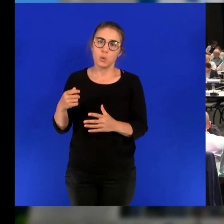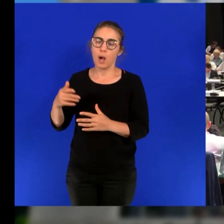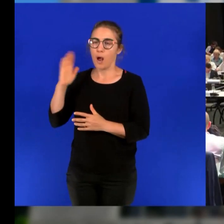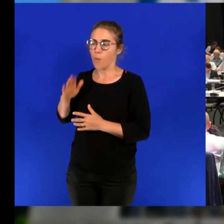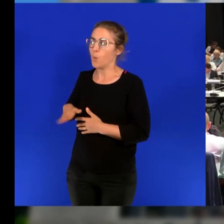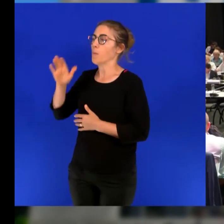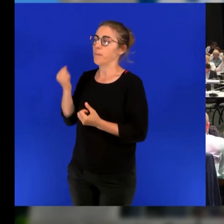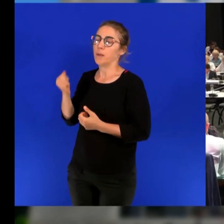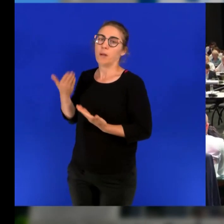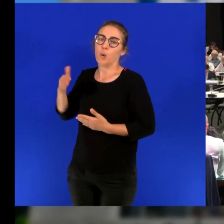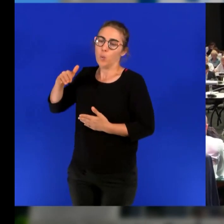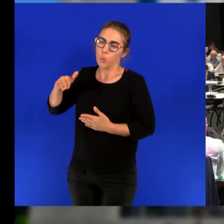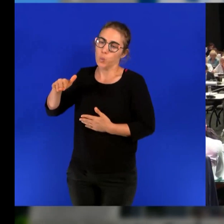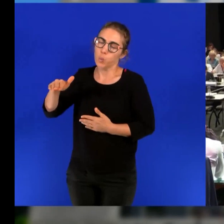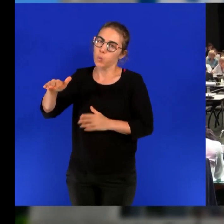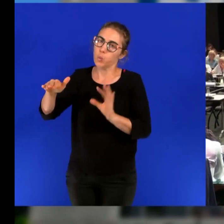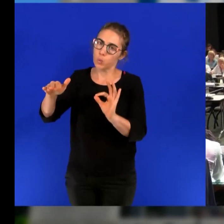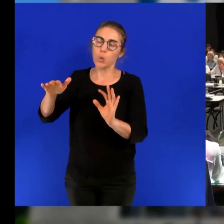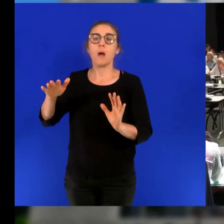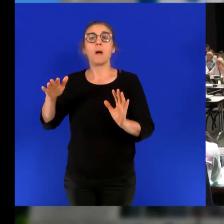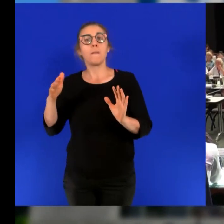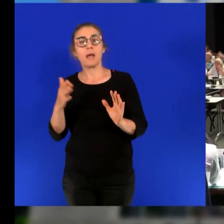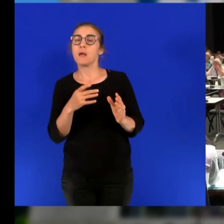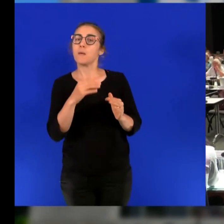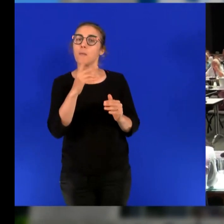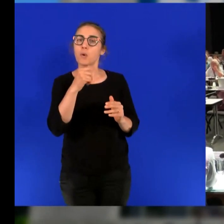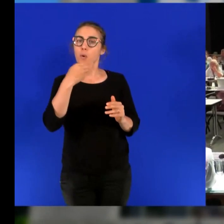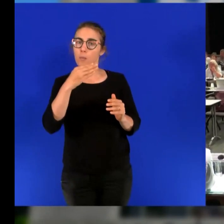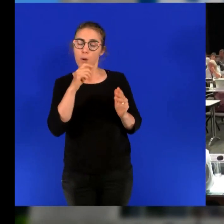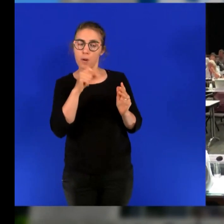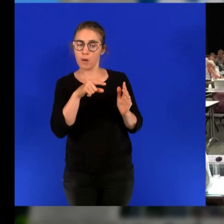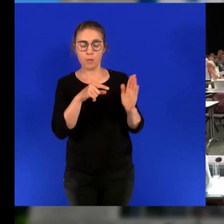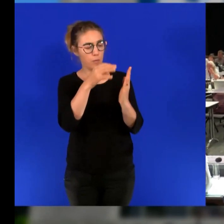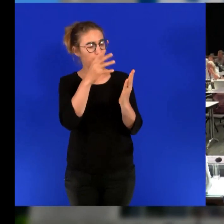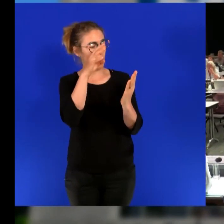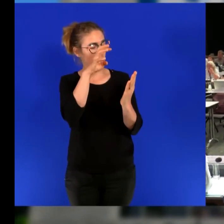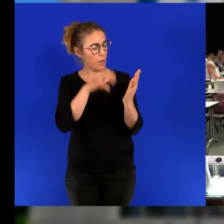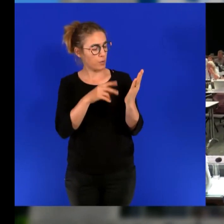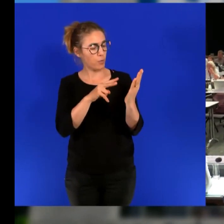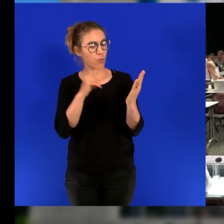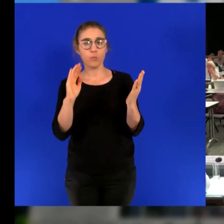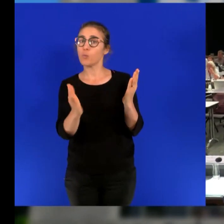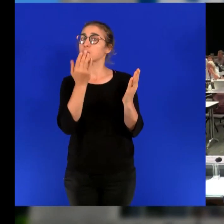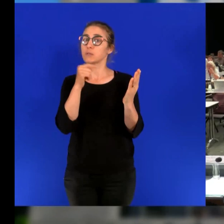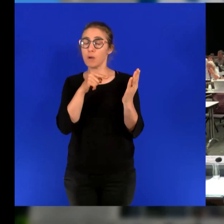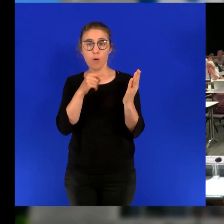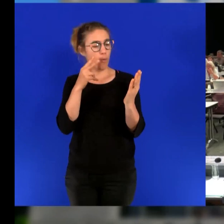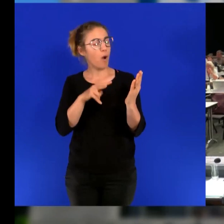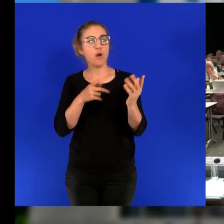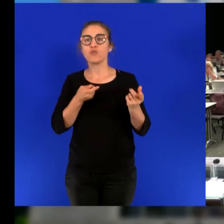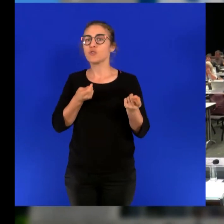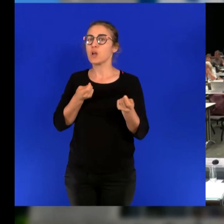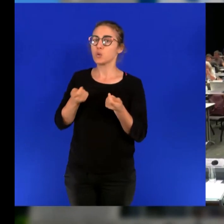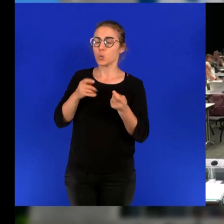antérieure, il ressort de l'évaluation du plan local d'urbanisme métropolitain présenté ici une véritable maîtrise de la